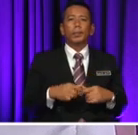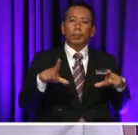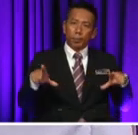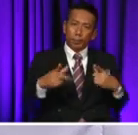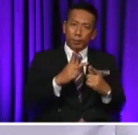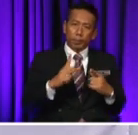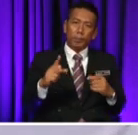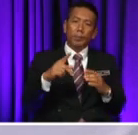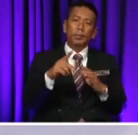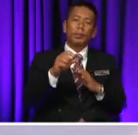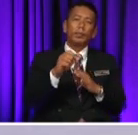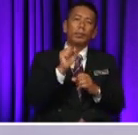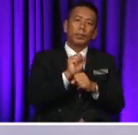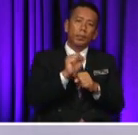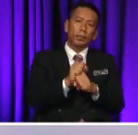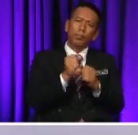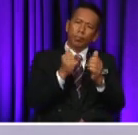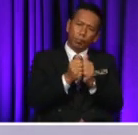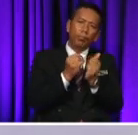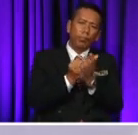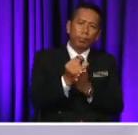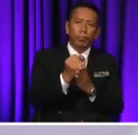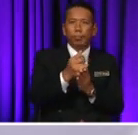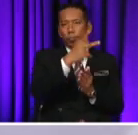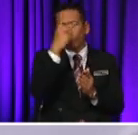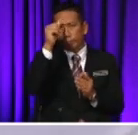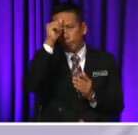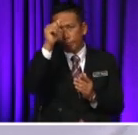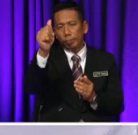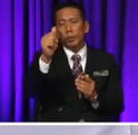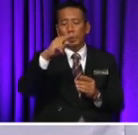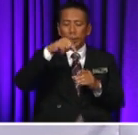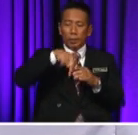kerja ikhlas karena Allah Subhanahu Wa Ta'ala